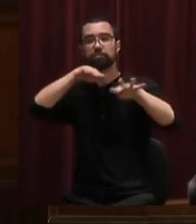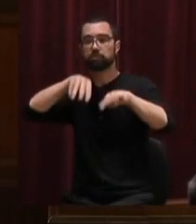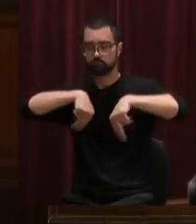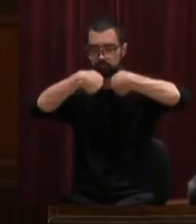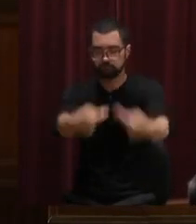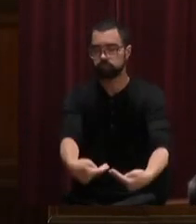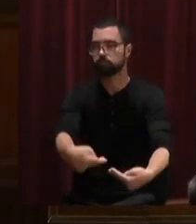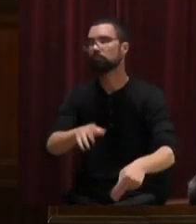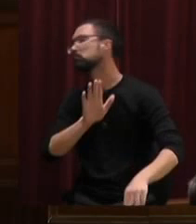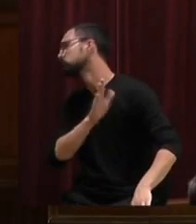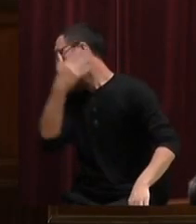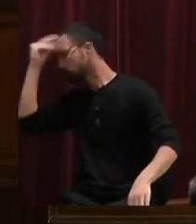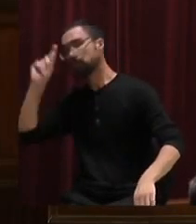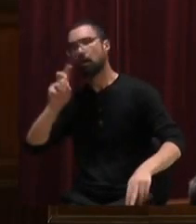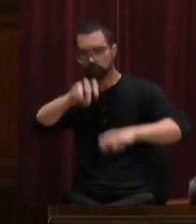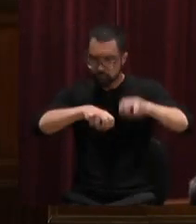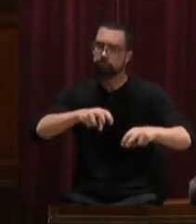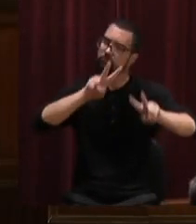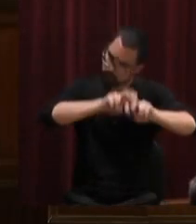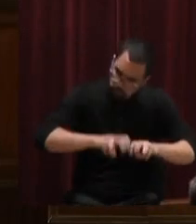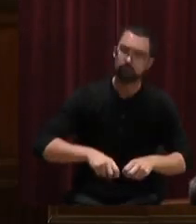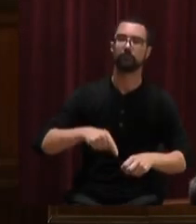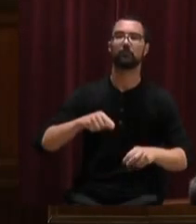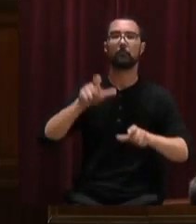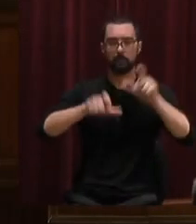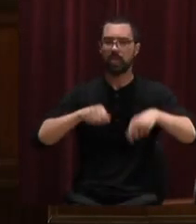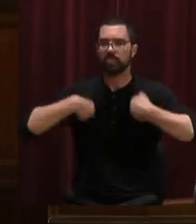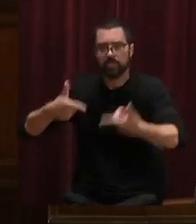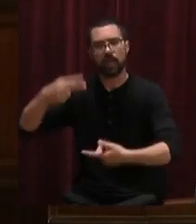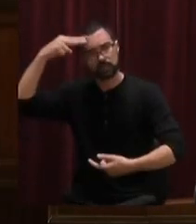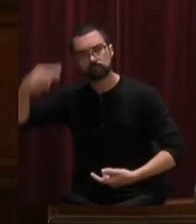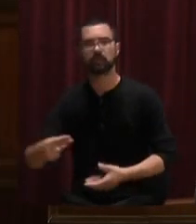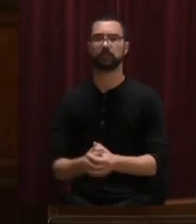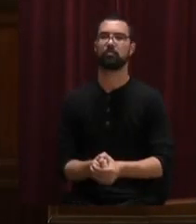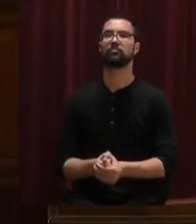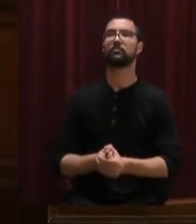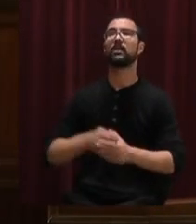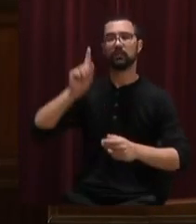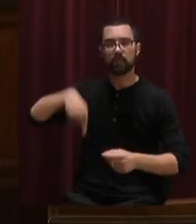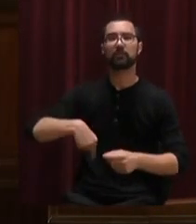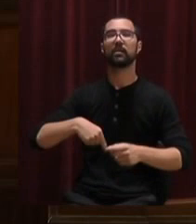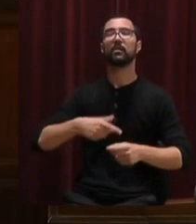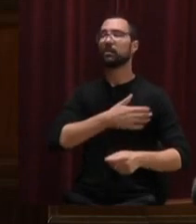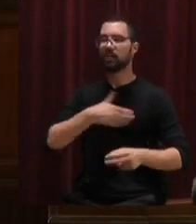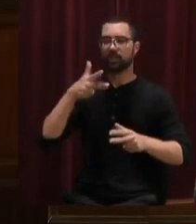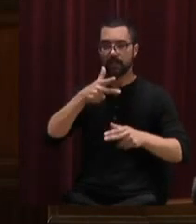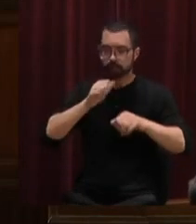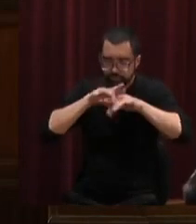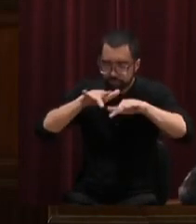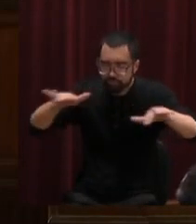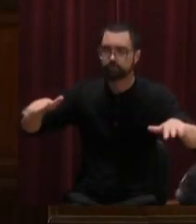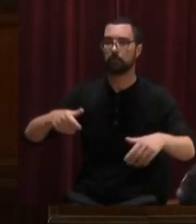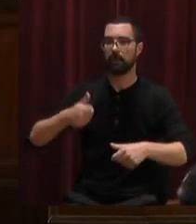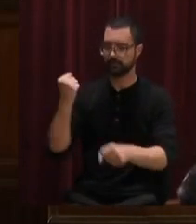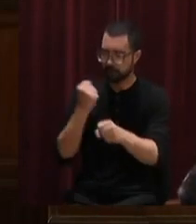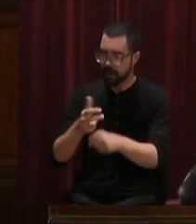ferides. Per consolidar unes Illes Balears que protegeixen les seves llibertats i les estenen amb més drets, facem feina junts per